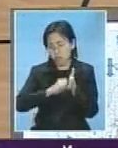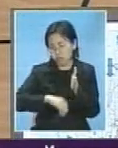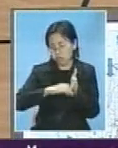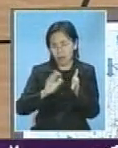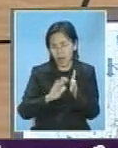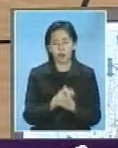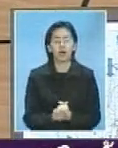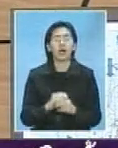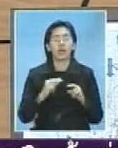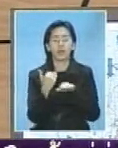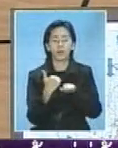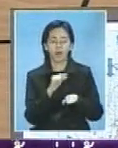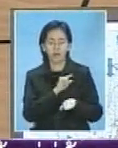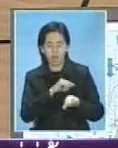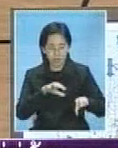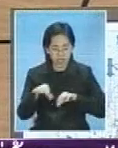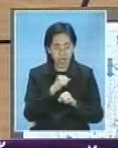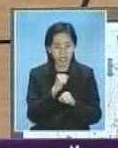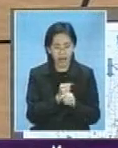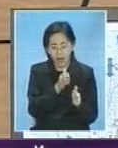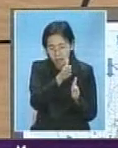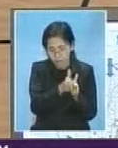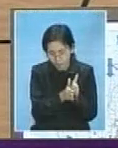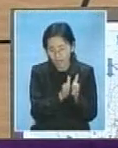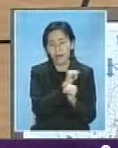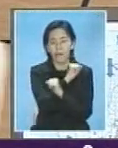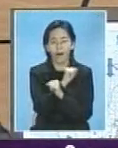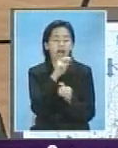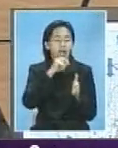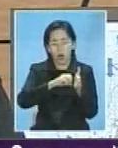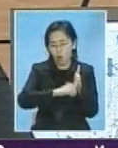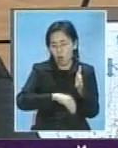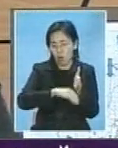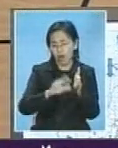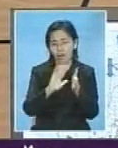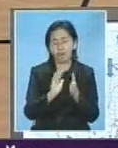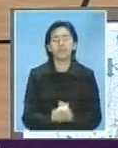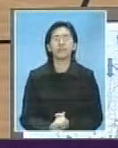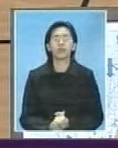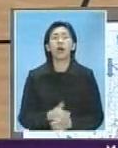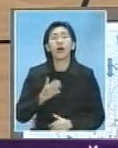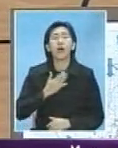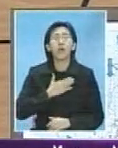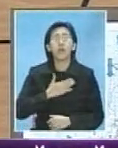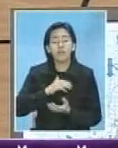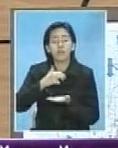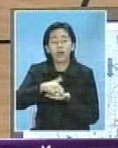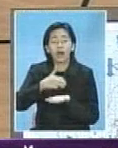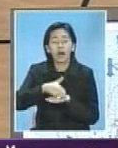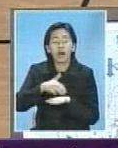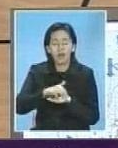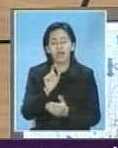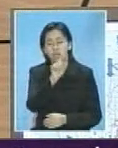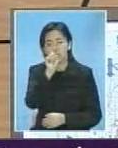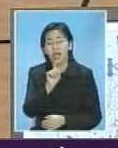าคมเป็นผู้ประสานงานในการจัดหาแผ่นกั้นชีทพายข้อที่จริงที่กระผมจำเป็นที่จะต้องเรียนถามนะครับ